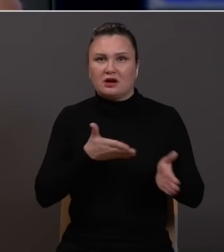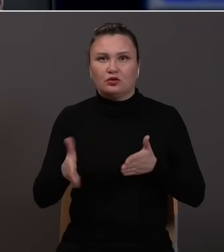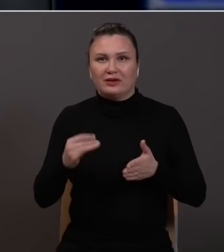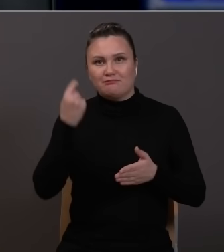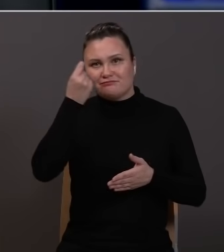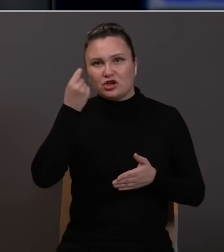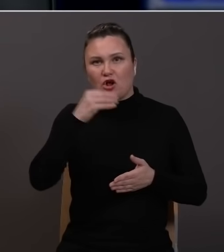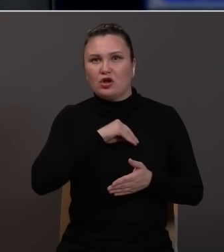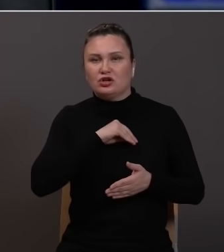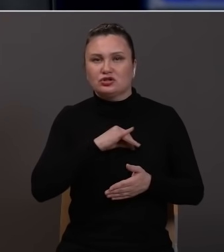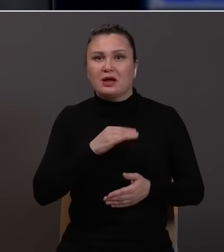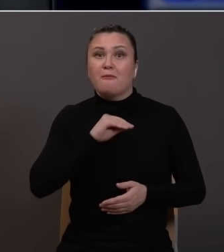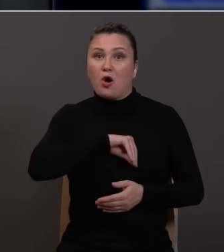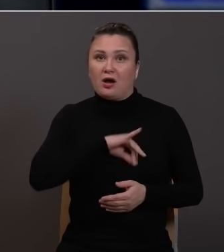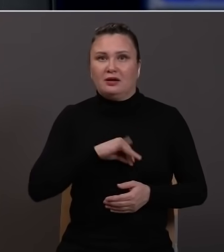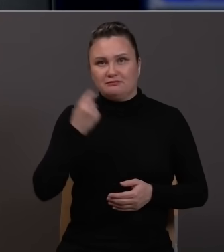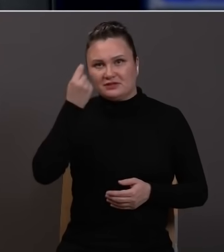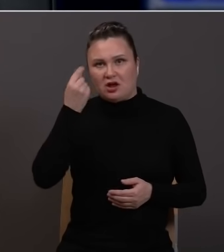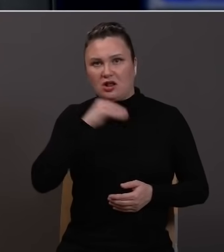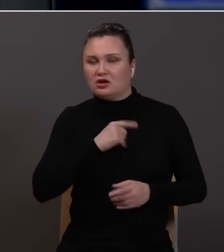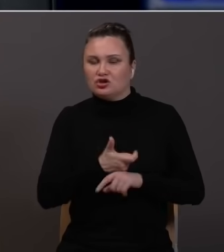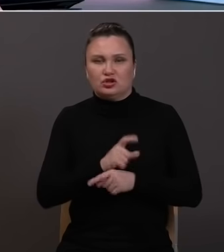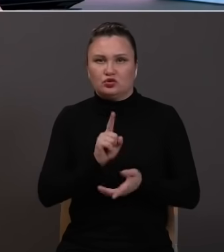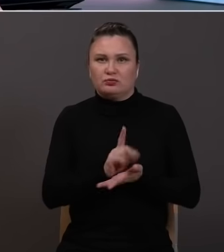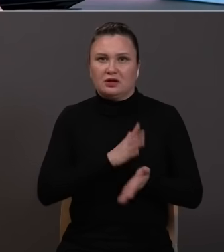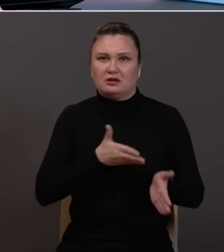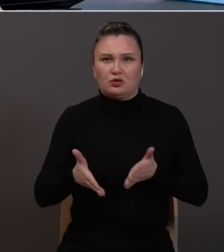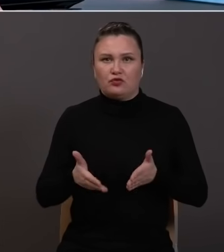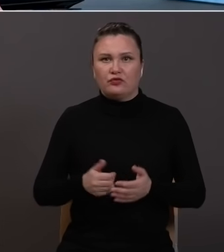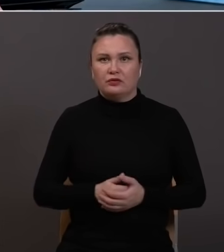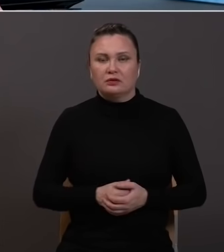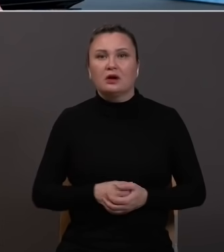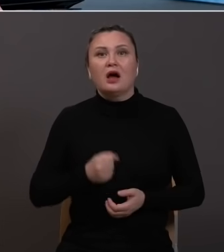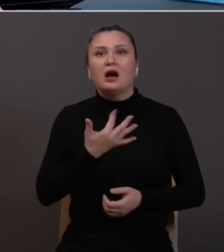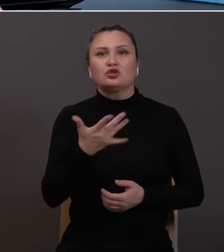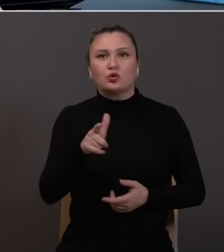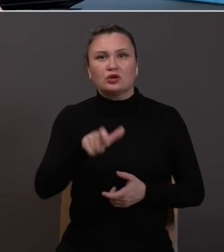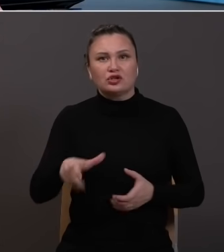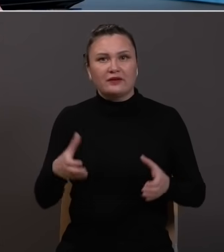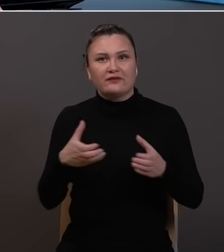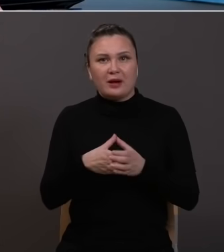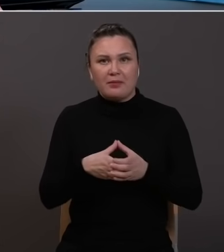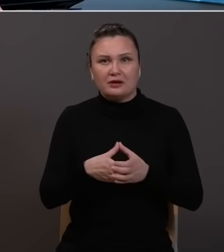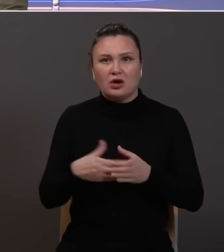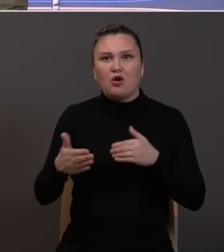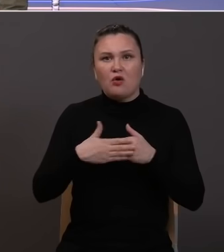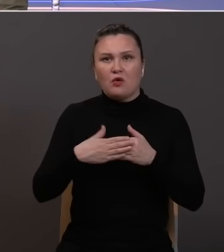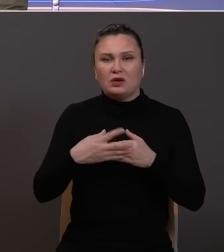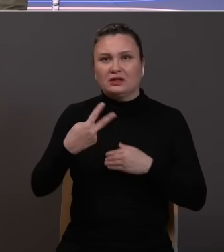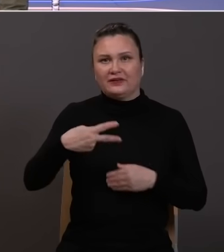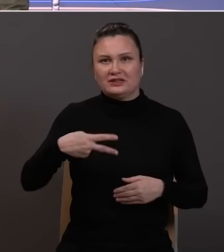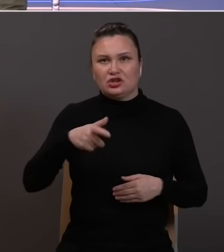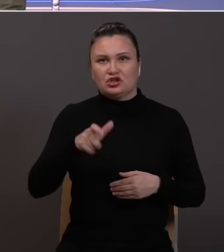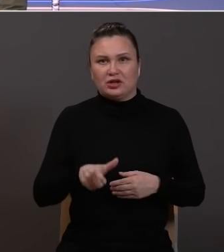еще и психологически, то есть, помимо морально, еще и психологически. Очень тяжело. А много человек в команде? И кто эти люди? Эти герои?